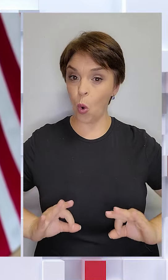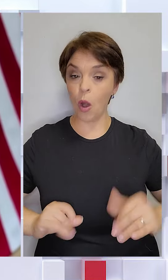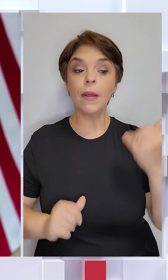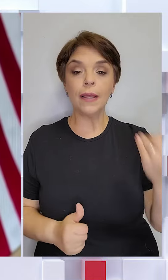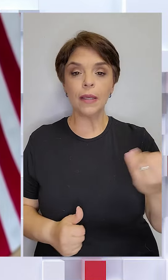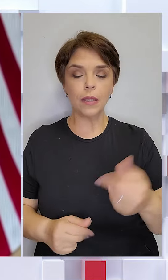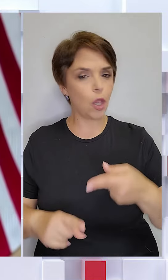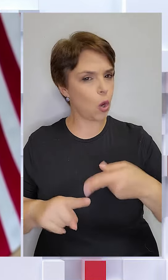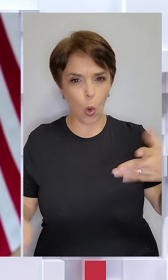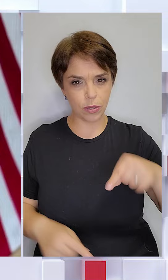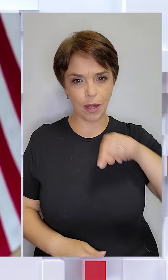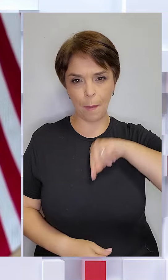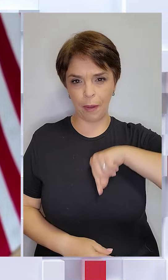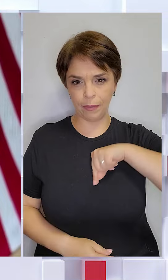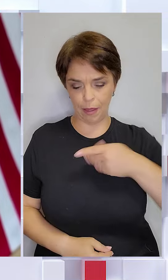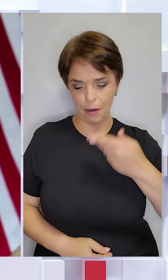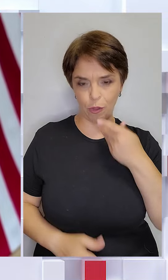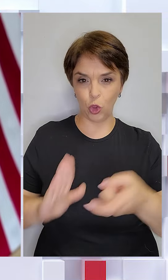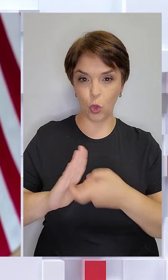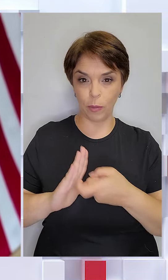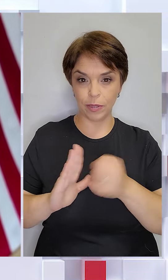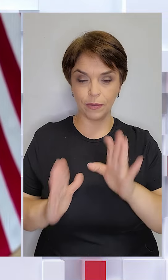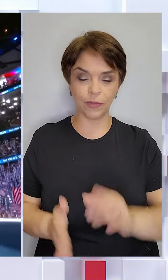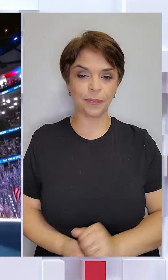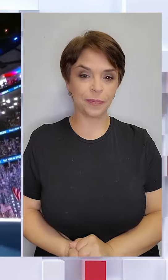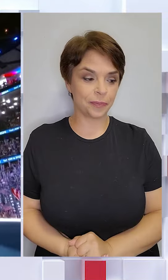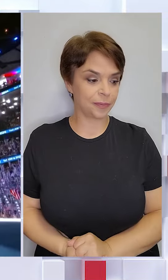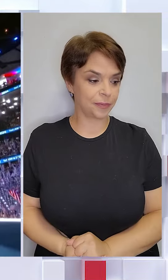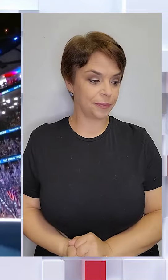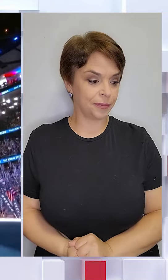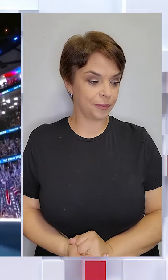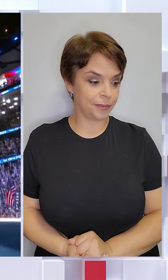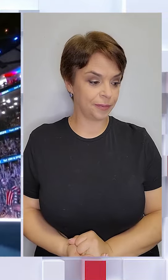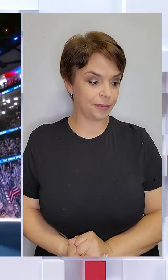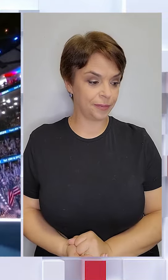її гостра манера допитів.